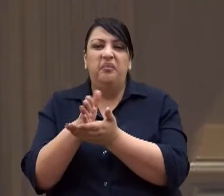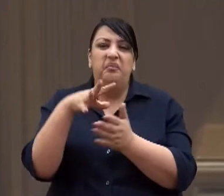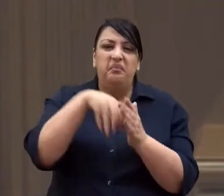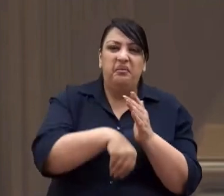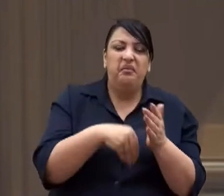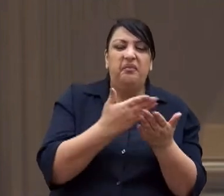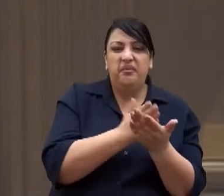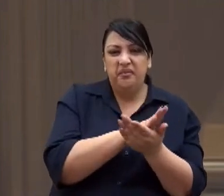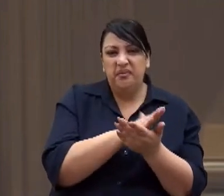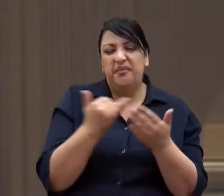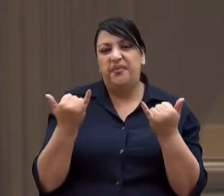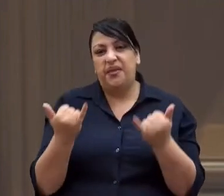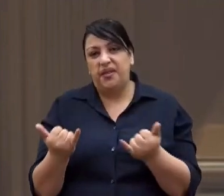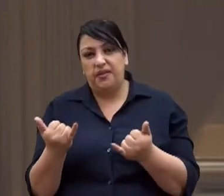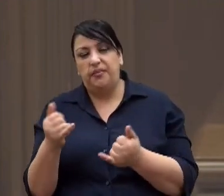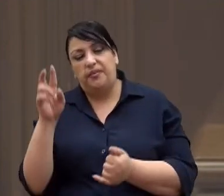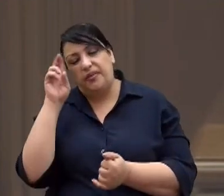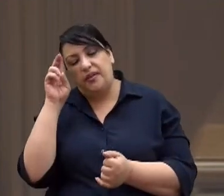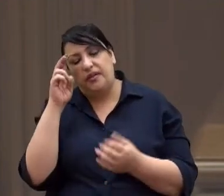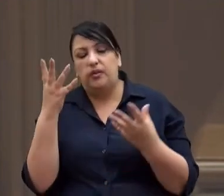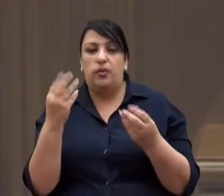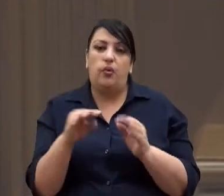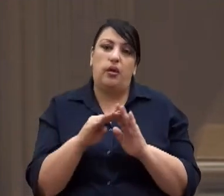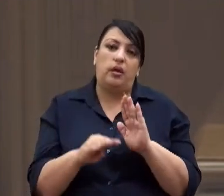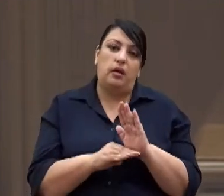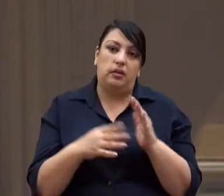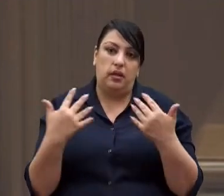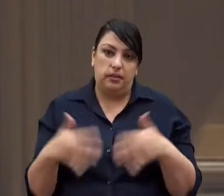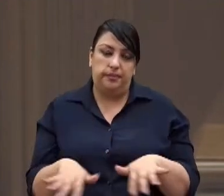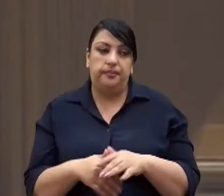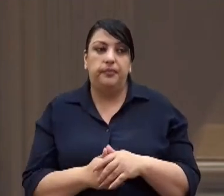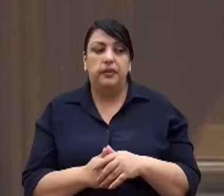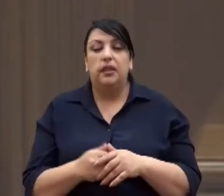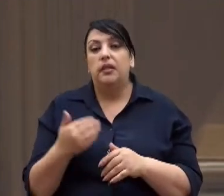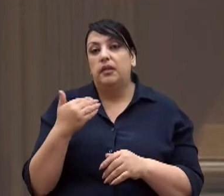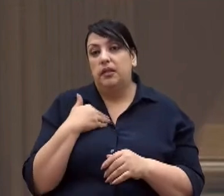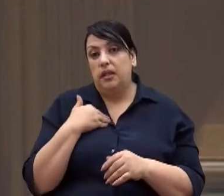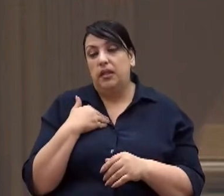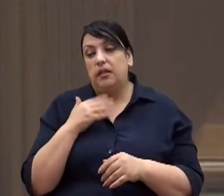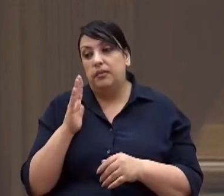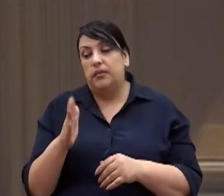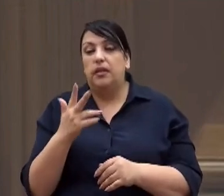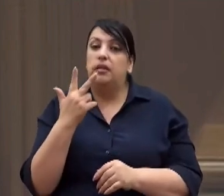սա պետական օրակարգ է։ Ես կկենտրոնանամ 3